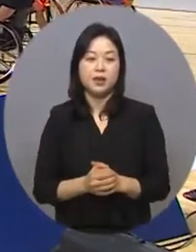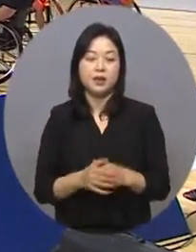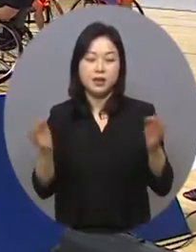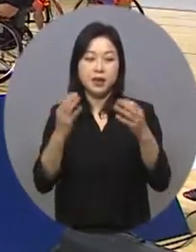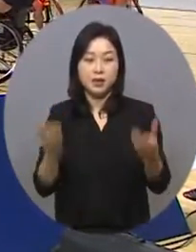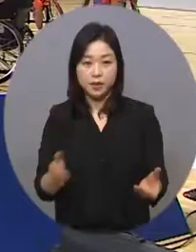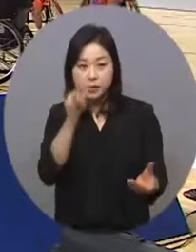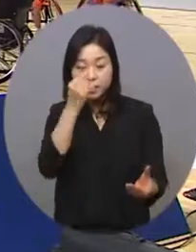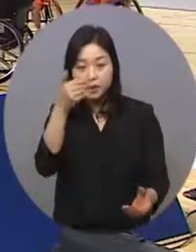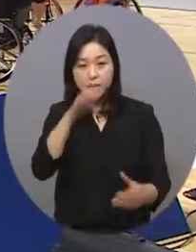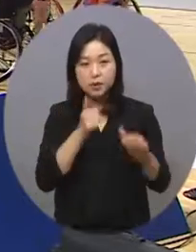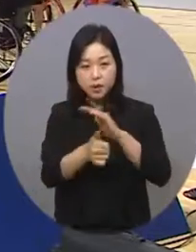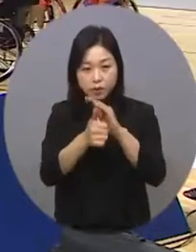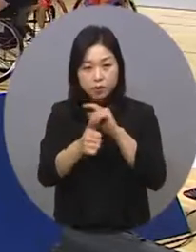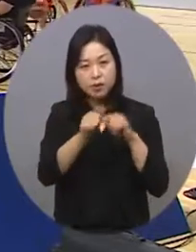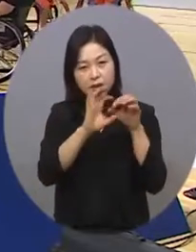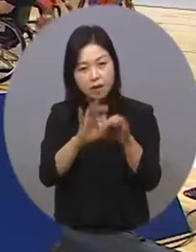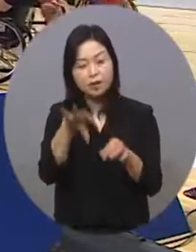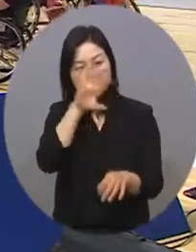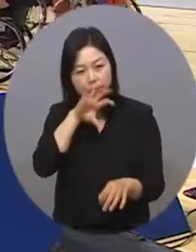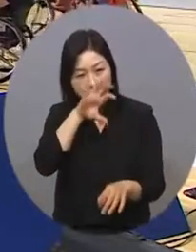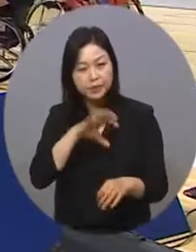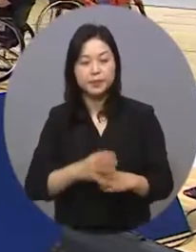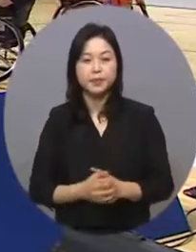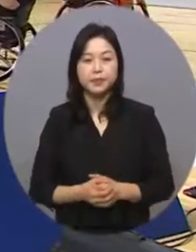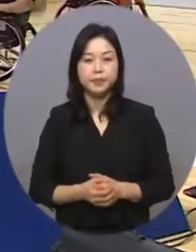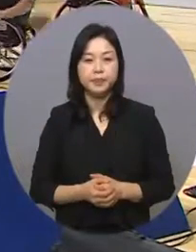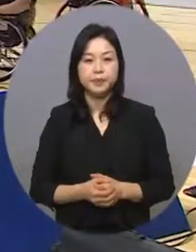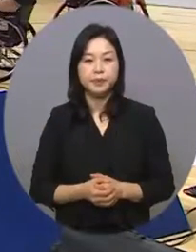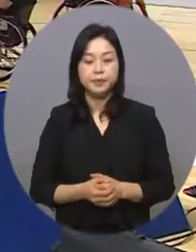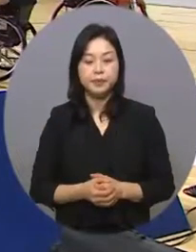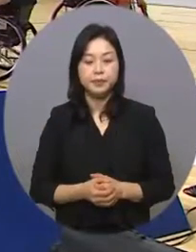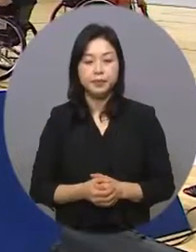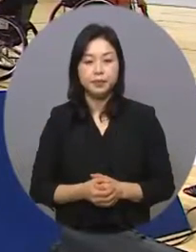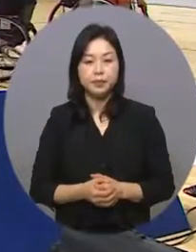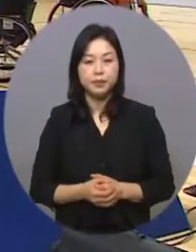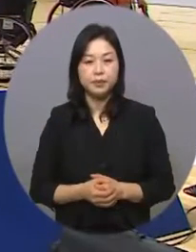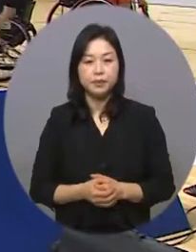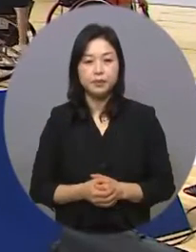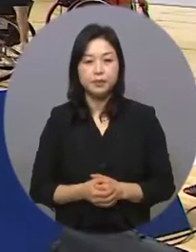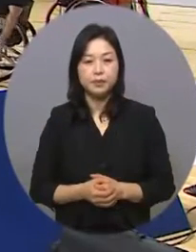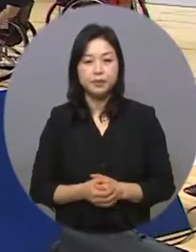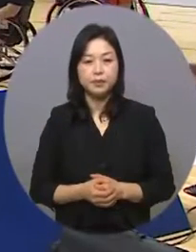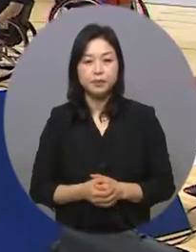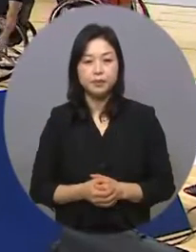갖지만 선수들의 열정은 계속될 예정입니다. 복지TV 뉴스 박순용입니다.